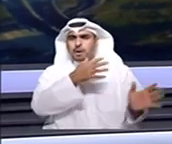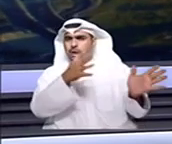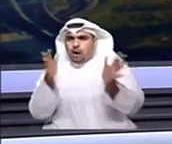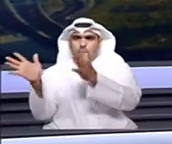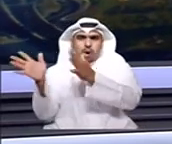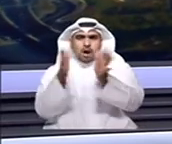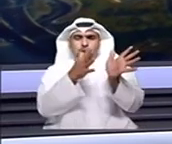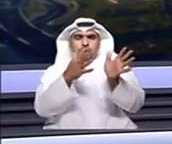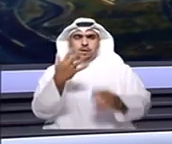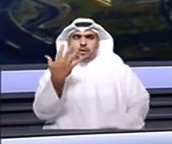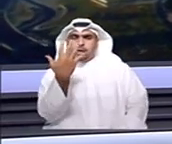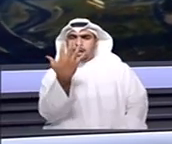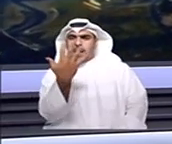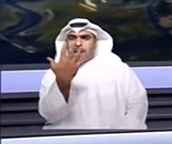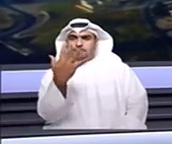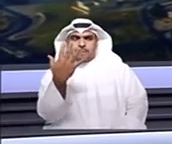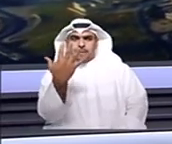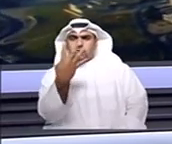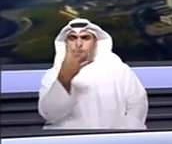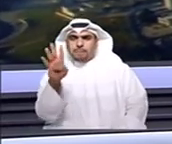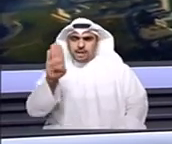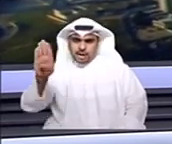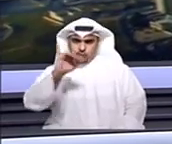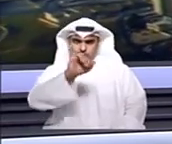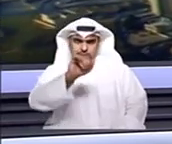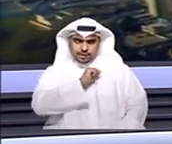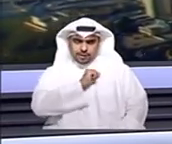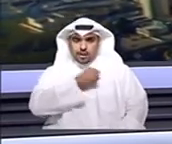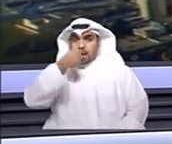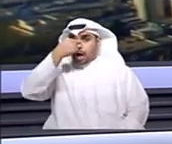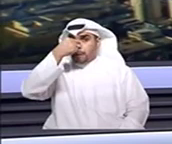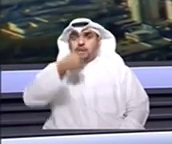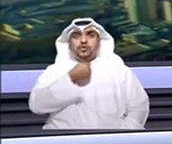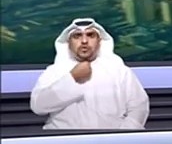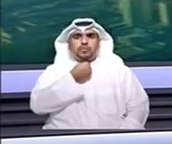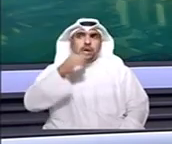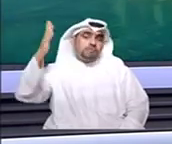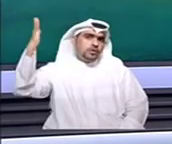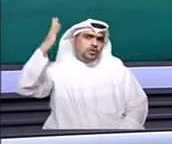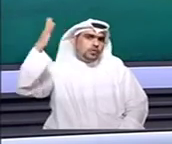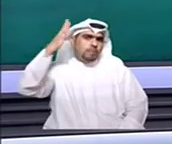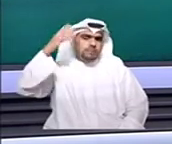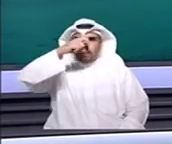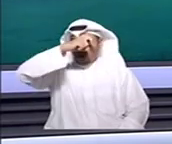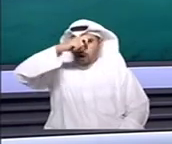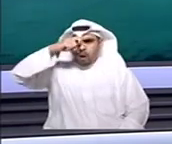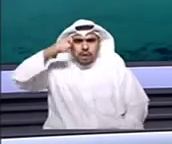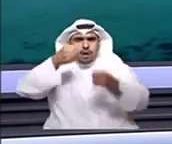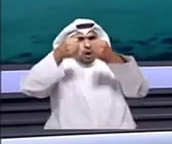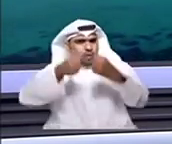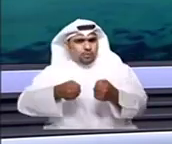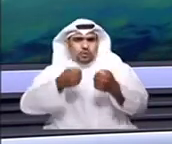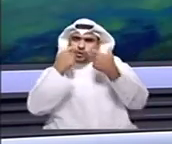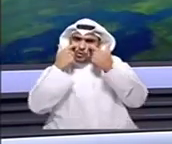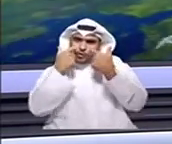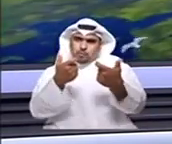ننصح شرب كميات كافية من الماء وأيضا تجنب أشعة الشمس المباشرة. بالنسبة للصورة المتفاوتة ما بين 32 إلى 35 درجة